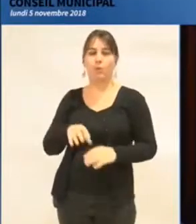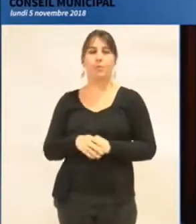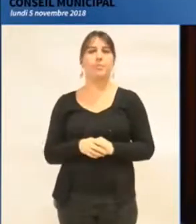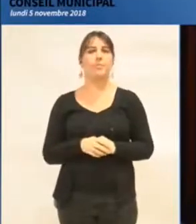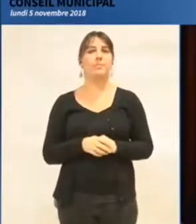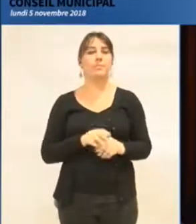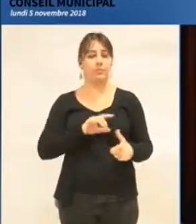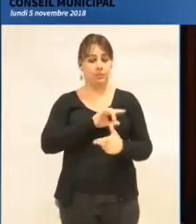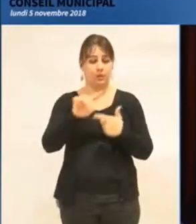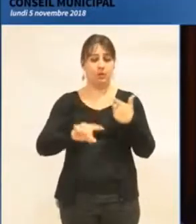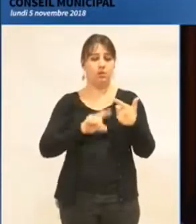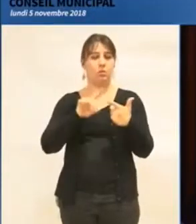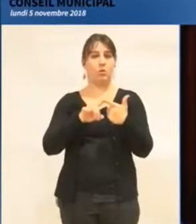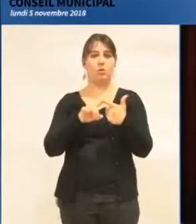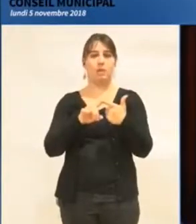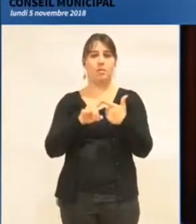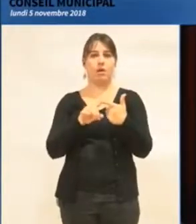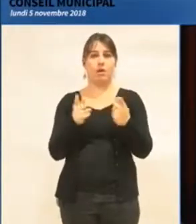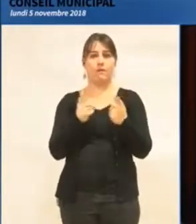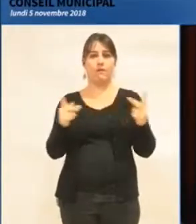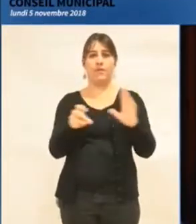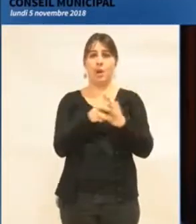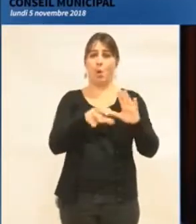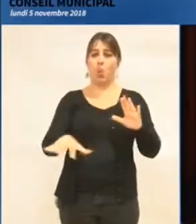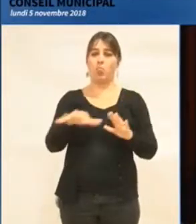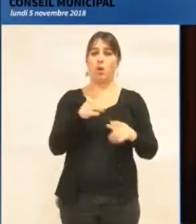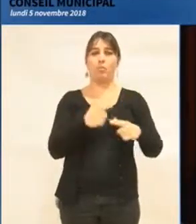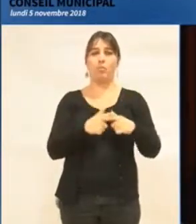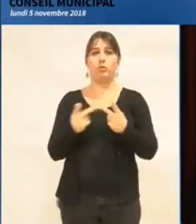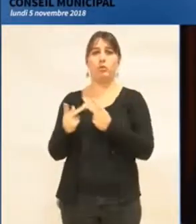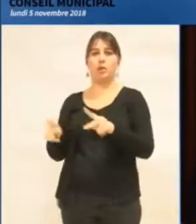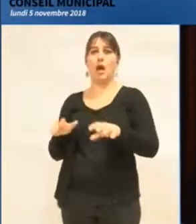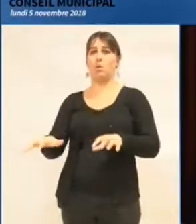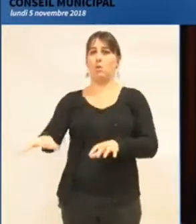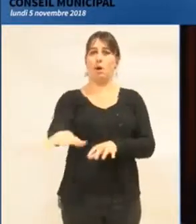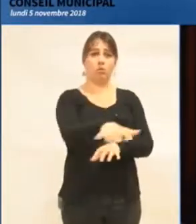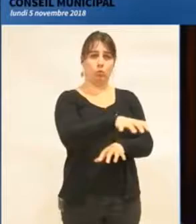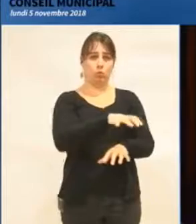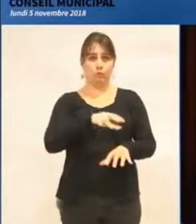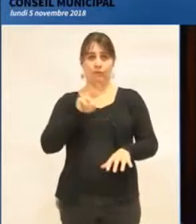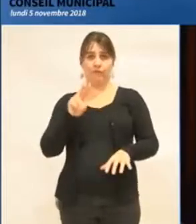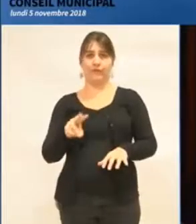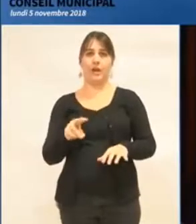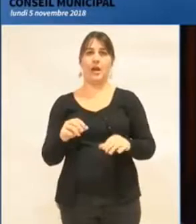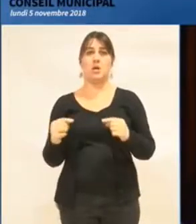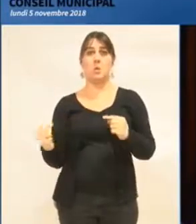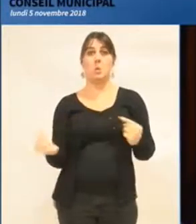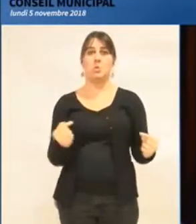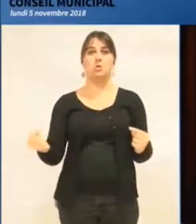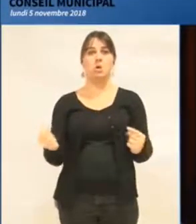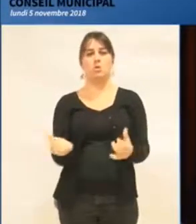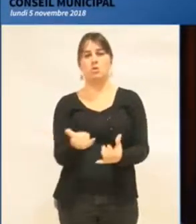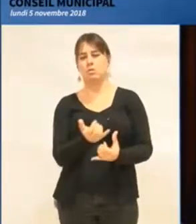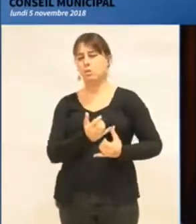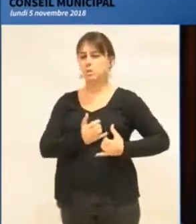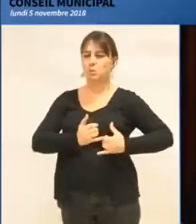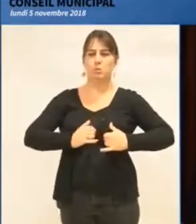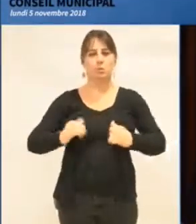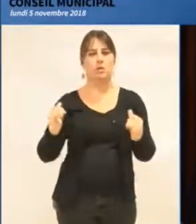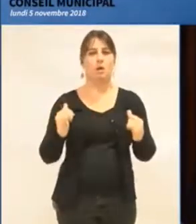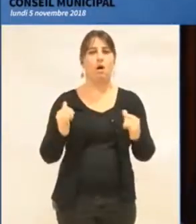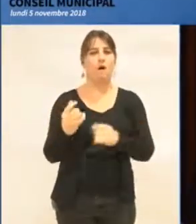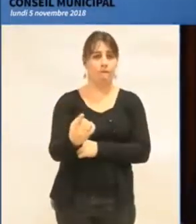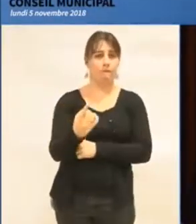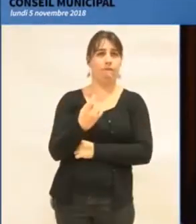Deuxième point, c'est que la ville de Grenoble et l'agglomération connaissent une situation de tension particulièrement forte qui est liée